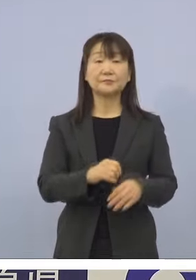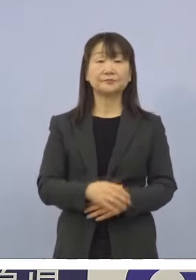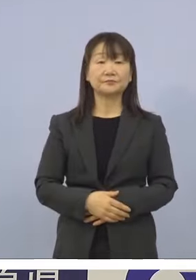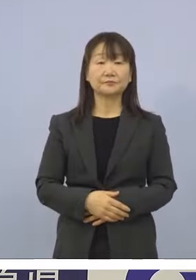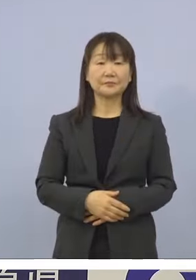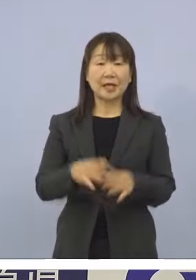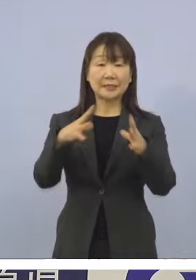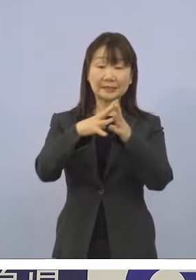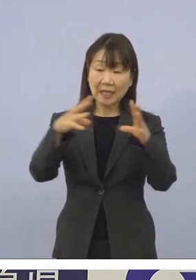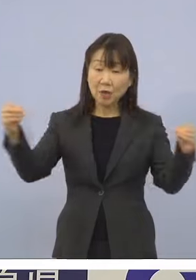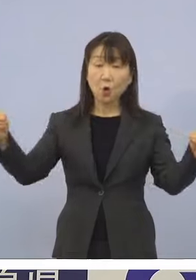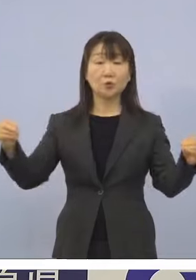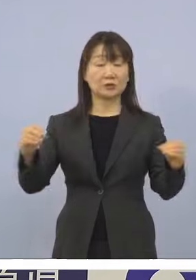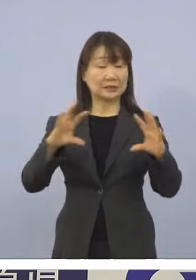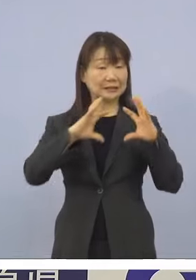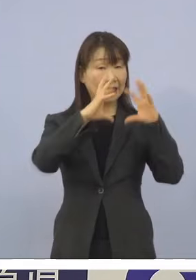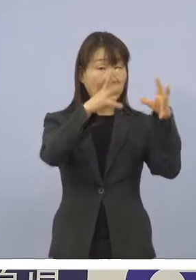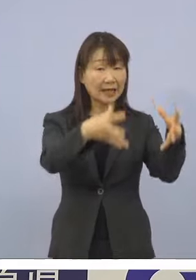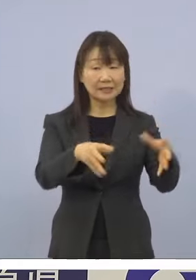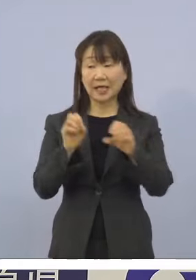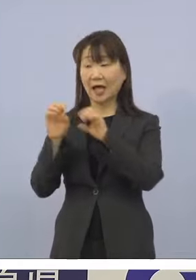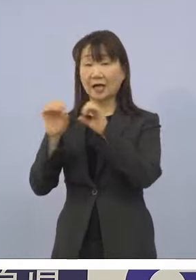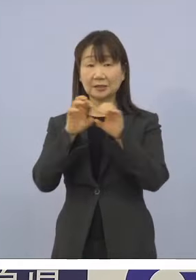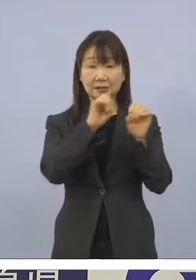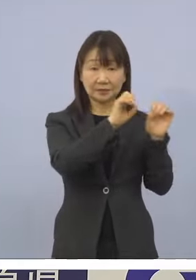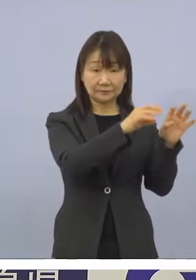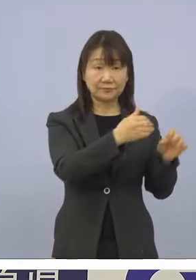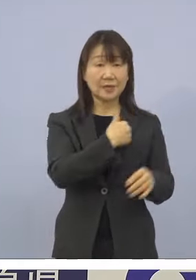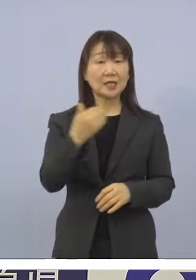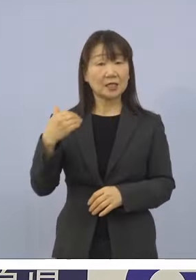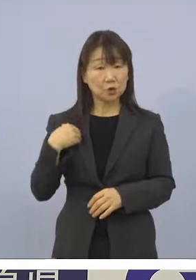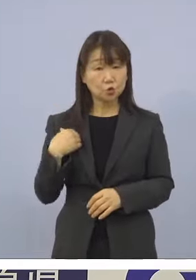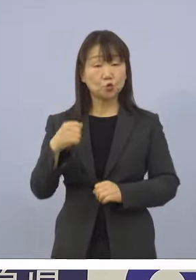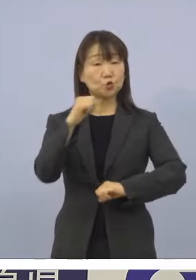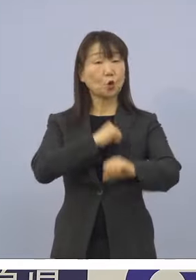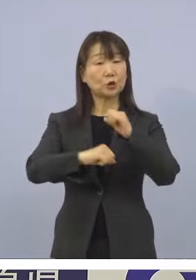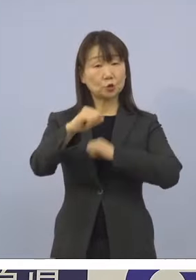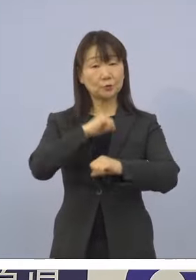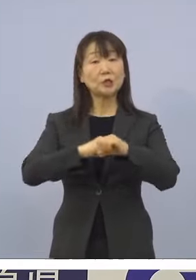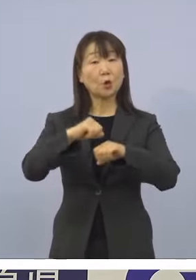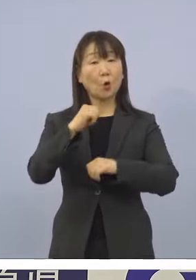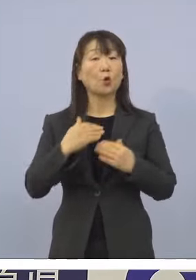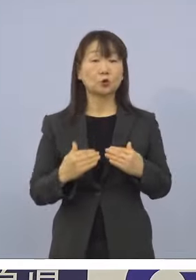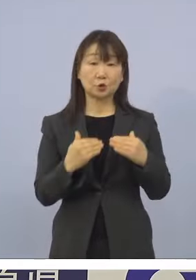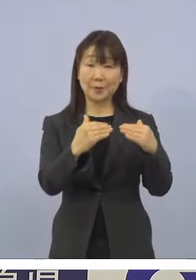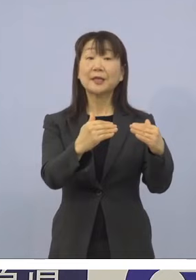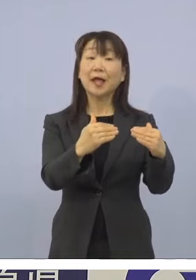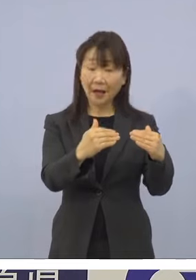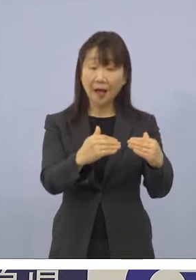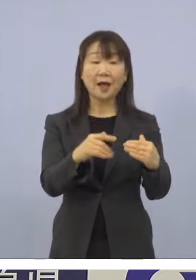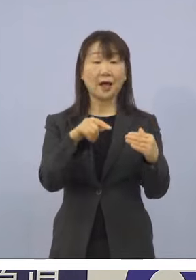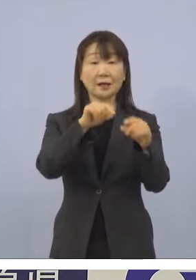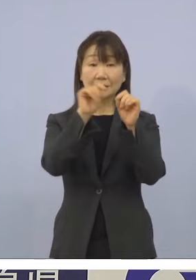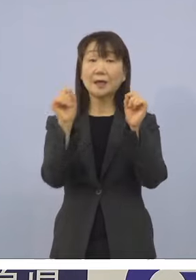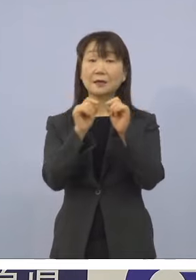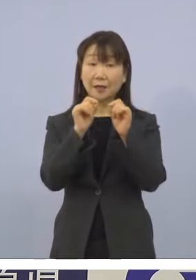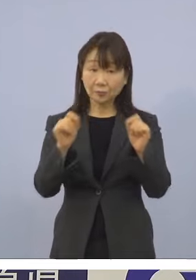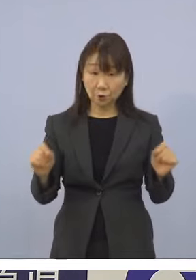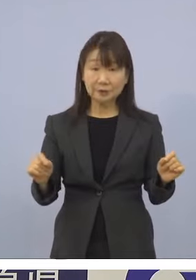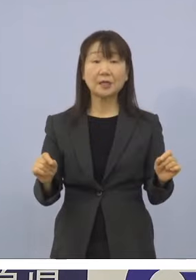全国に世界に発信できるような、まあ、そういう取り組みを進めていけば、結果としてそうい